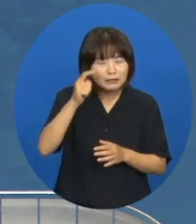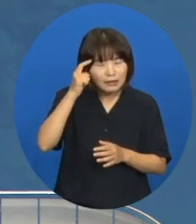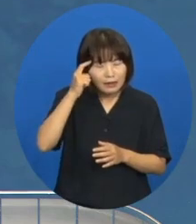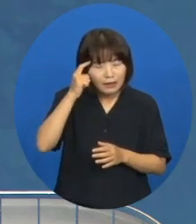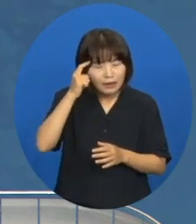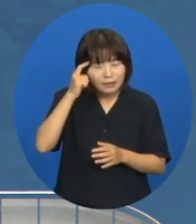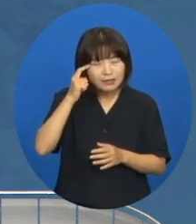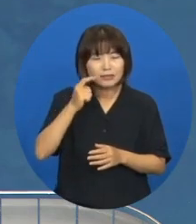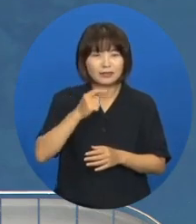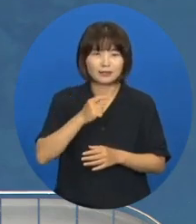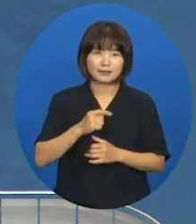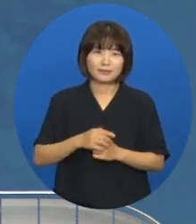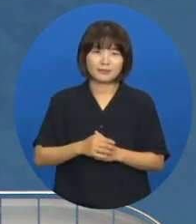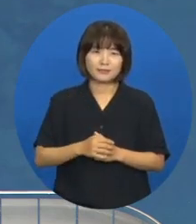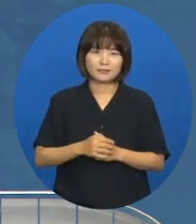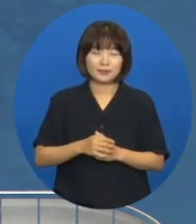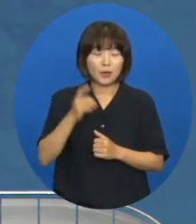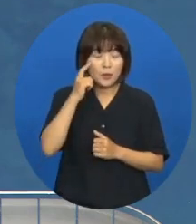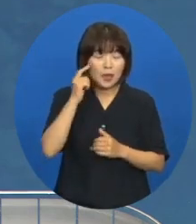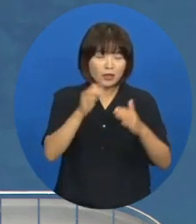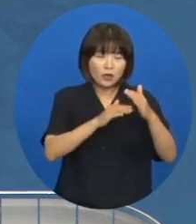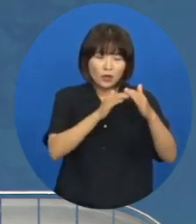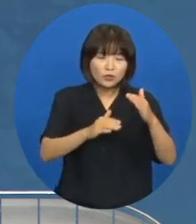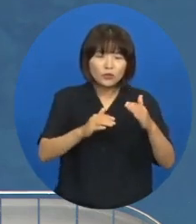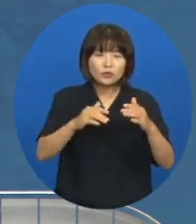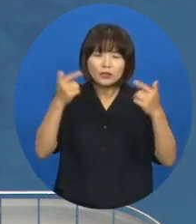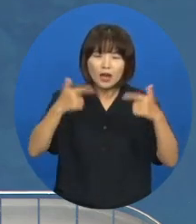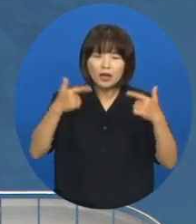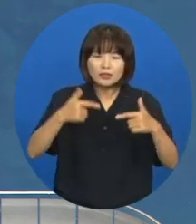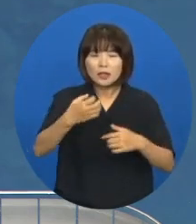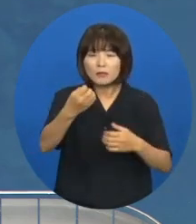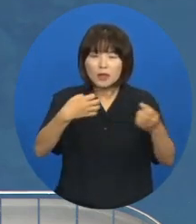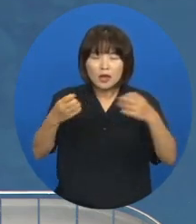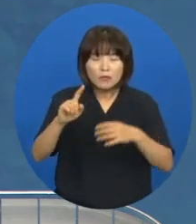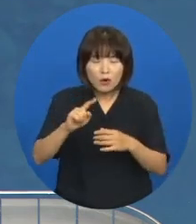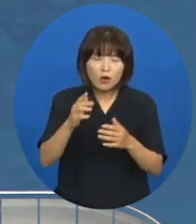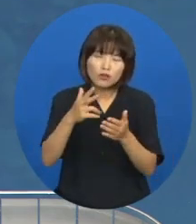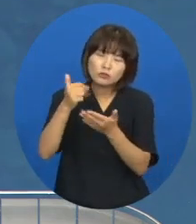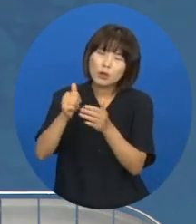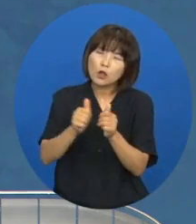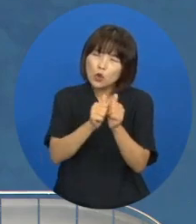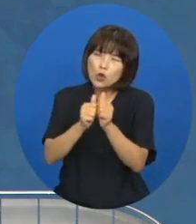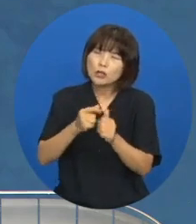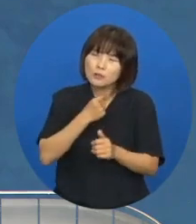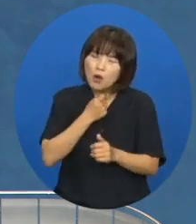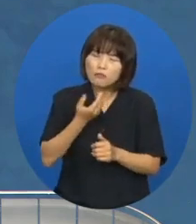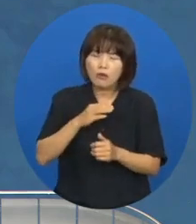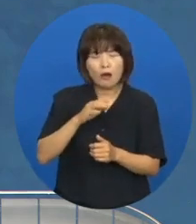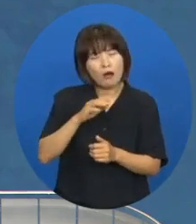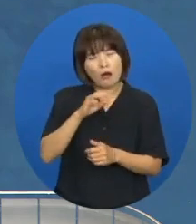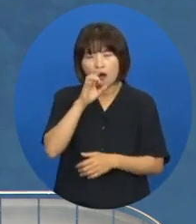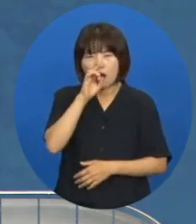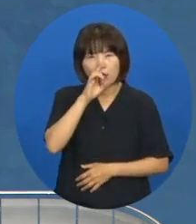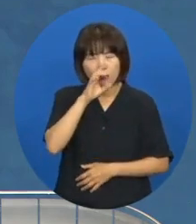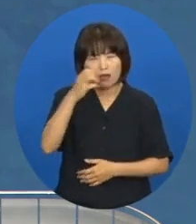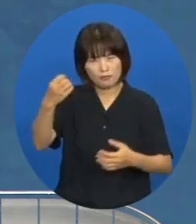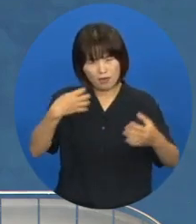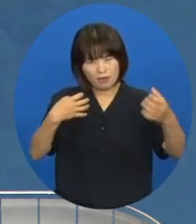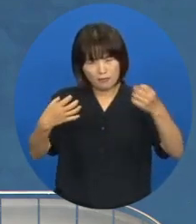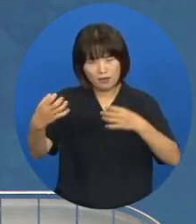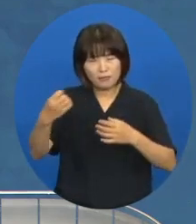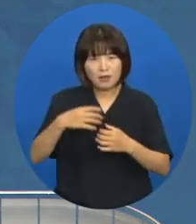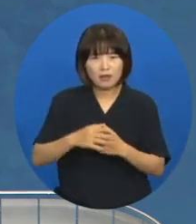정도로. 왜냐하면 성도들이 늘 그랬거든요. 주님과 동행하고 싶지만 안 된다고. 주님과